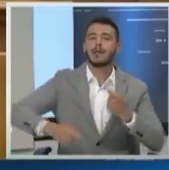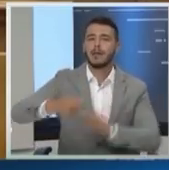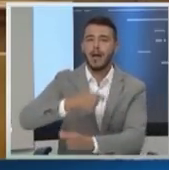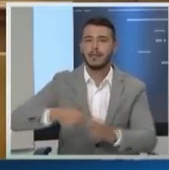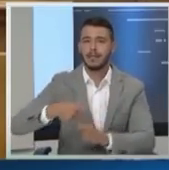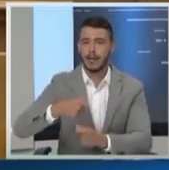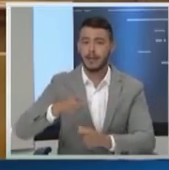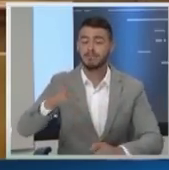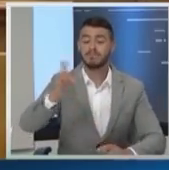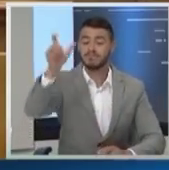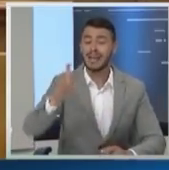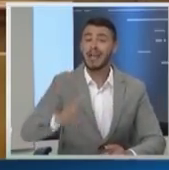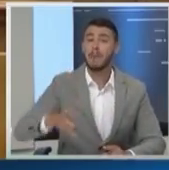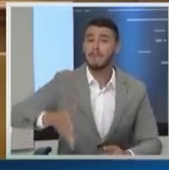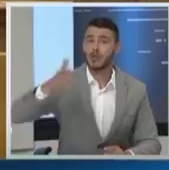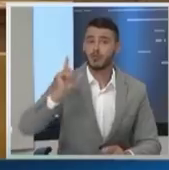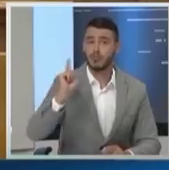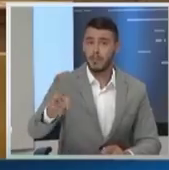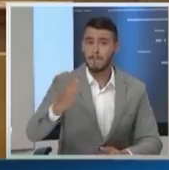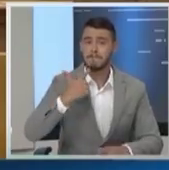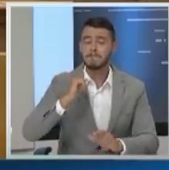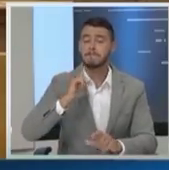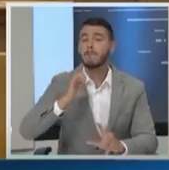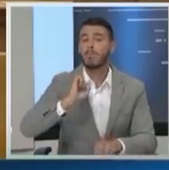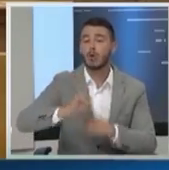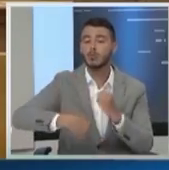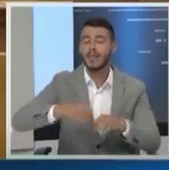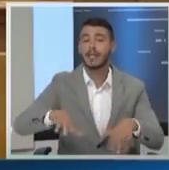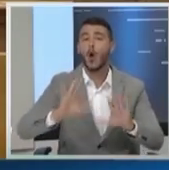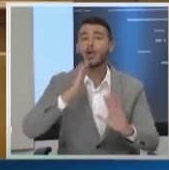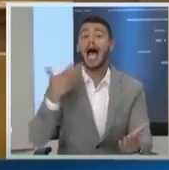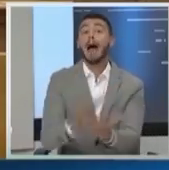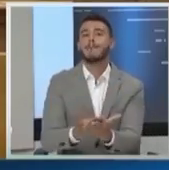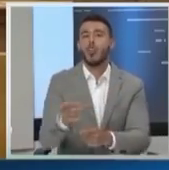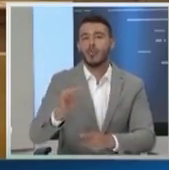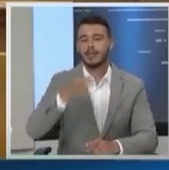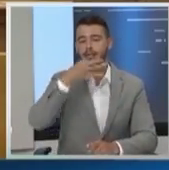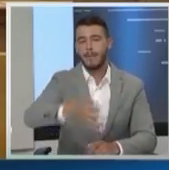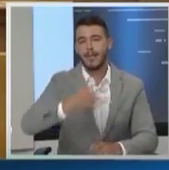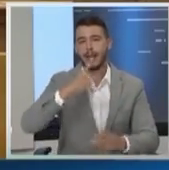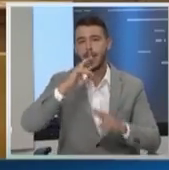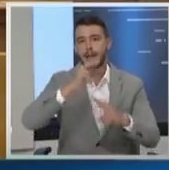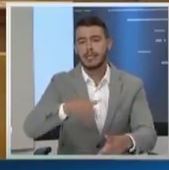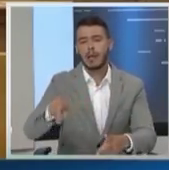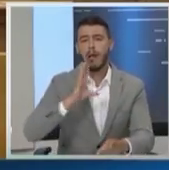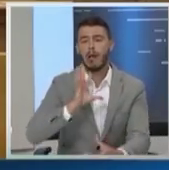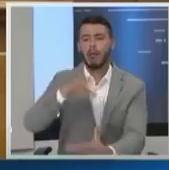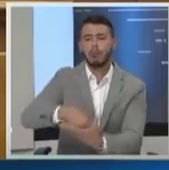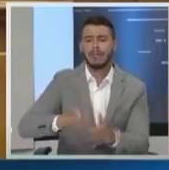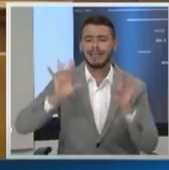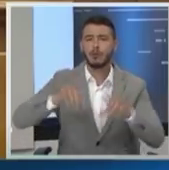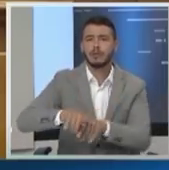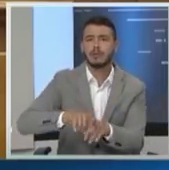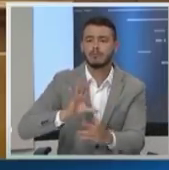να προσπαθείτε όχι να απαντήσετε, όχι να αποδείξετε ότι δεν είστε σε εμπλοκή με συγκεκριμένα